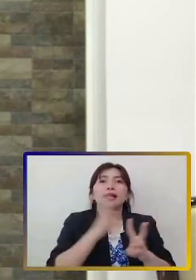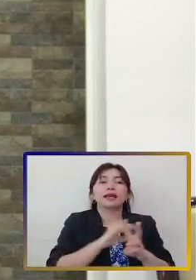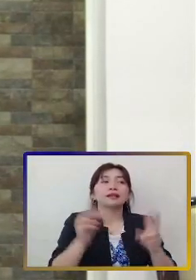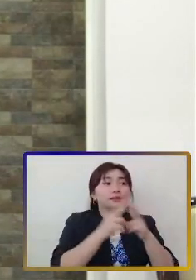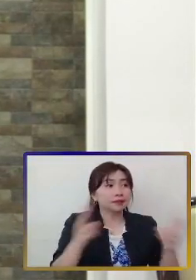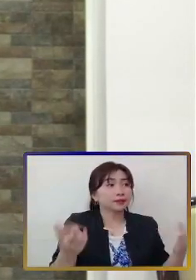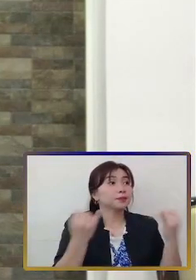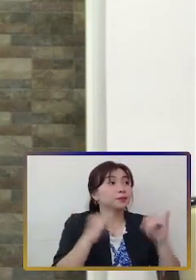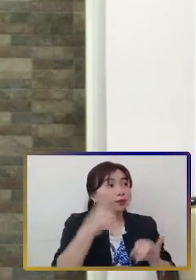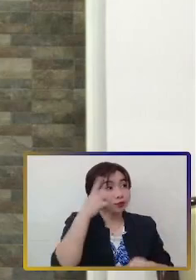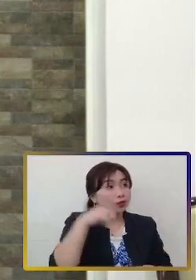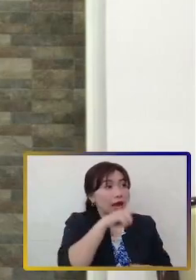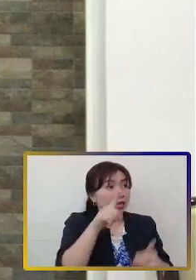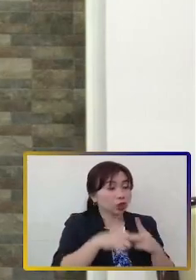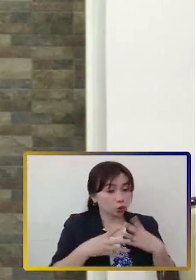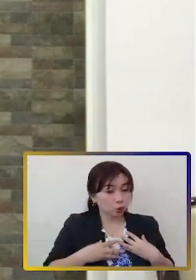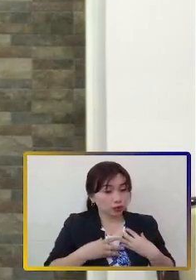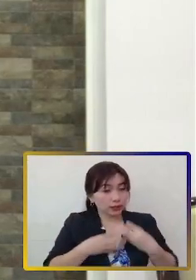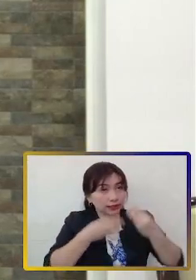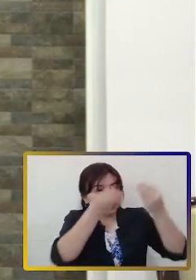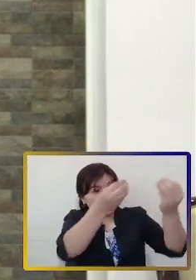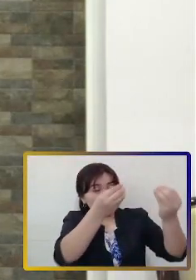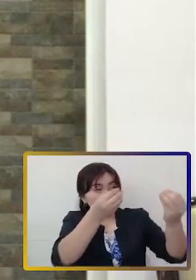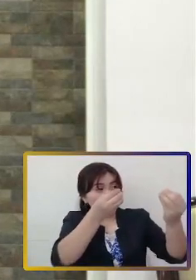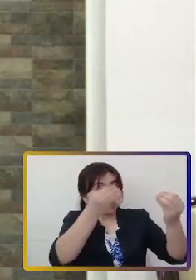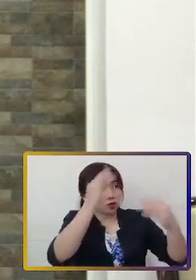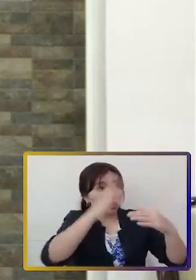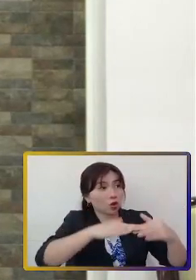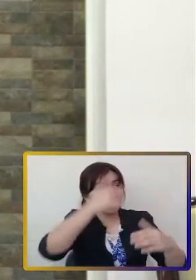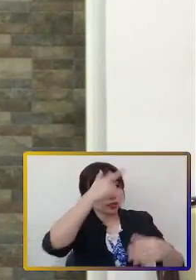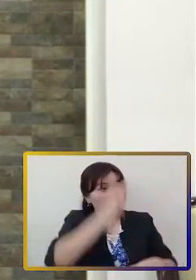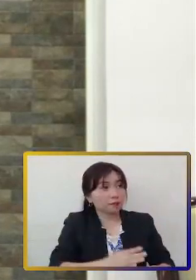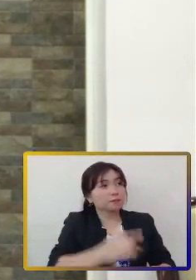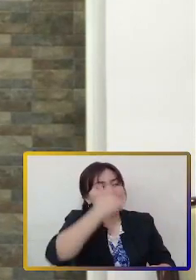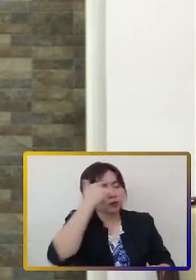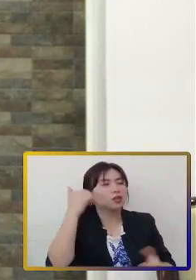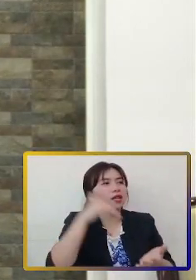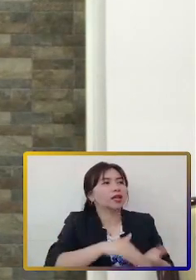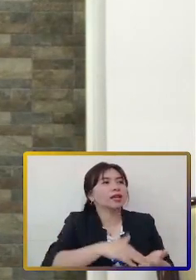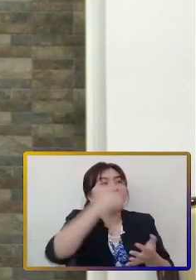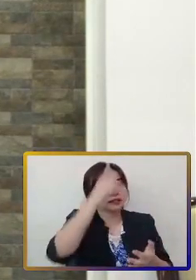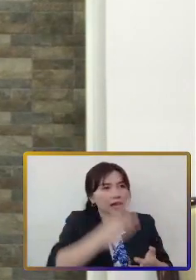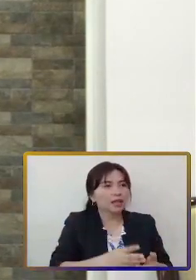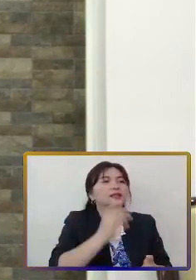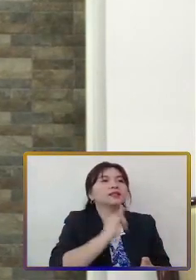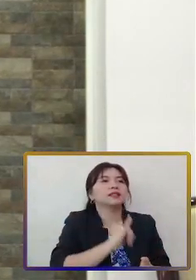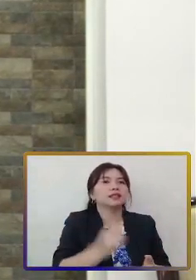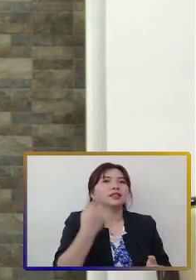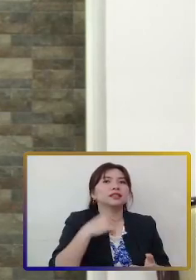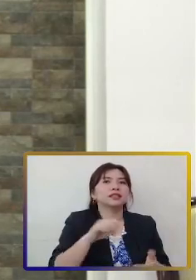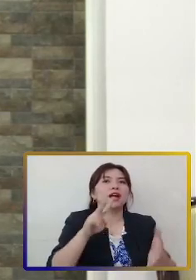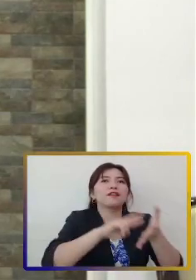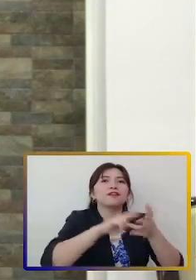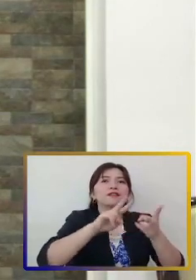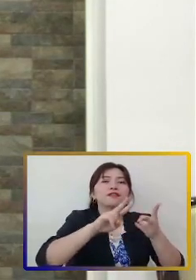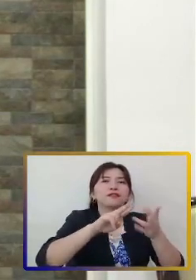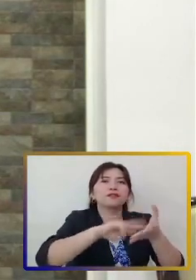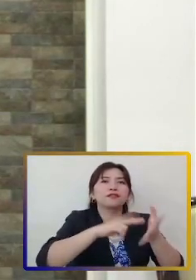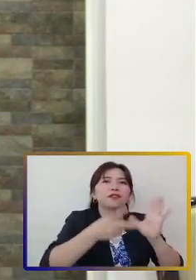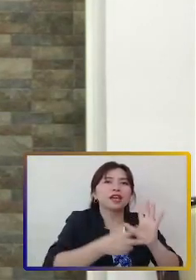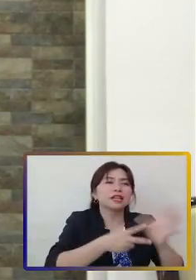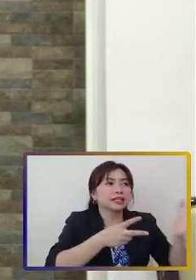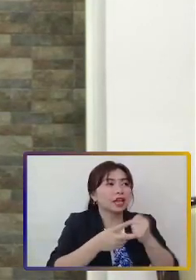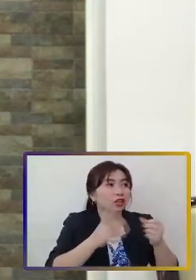us confidence on him because he is the He is the means ng buhay